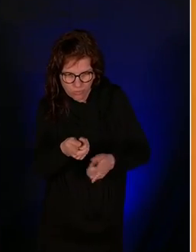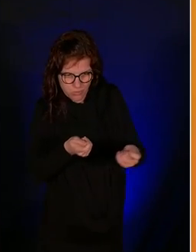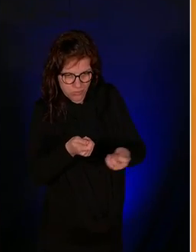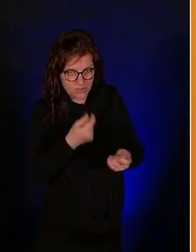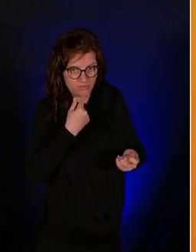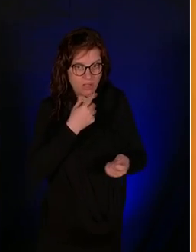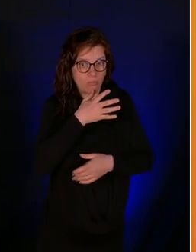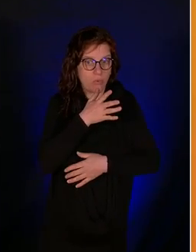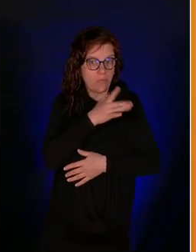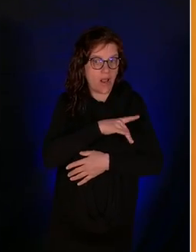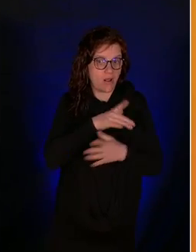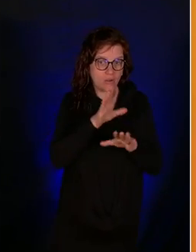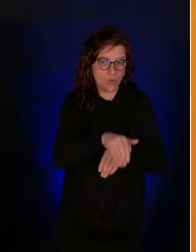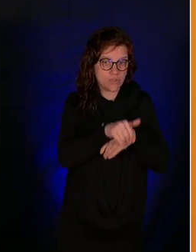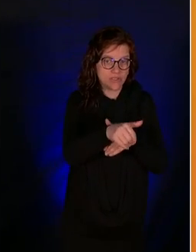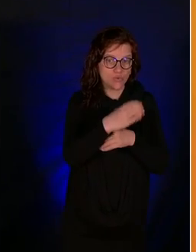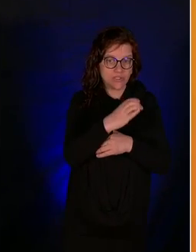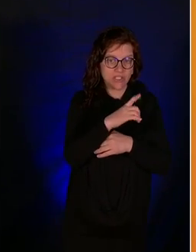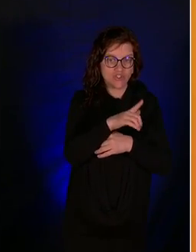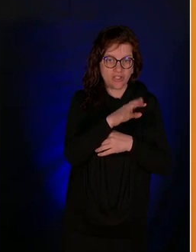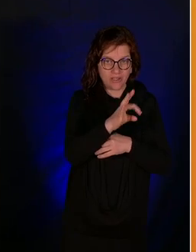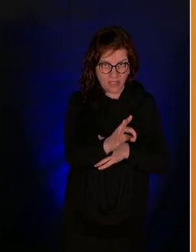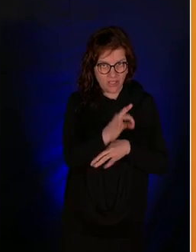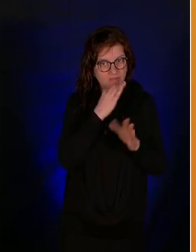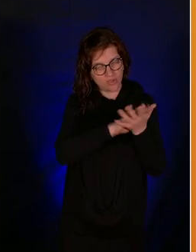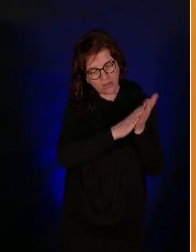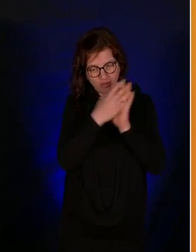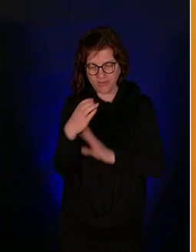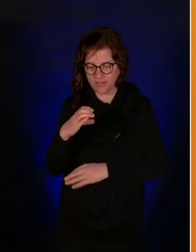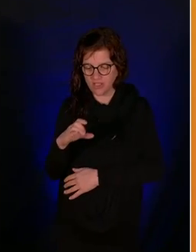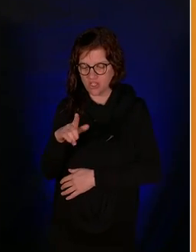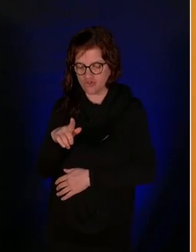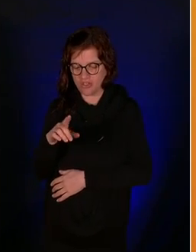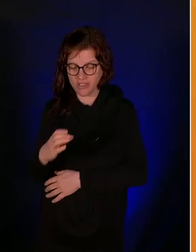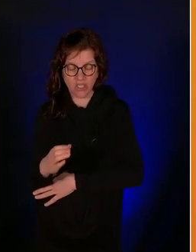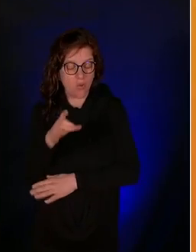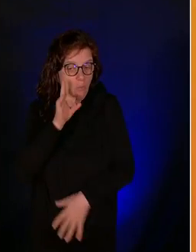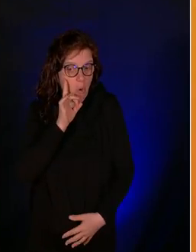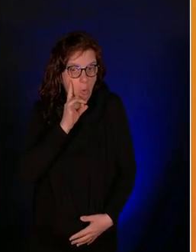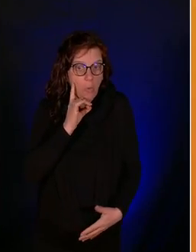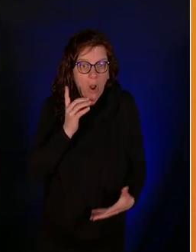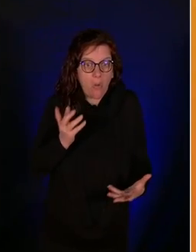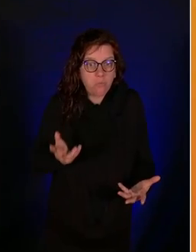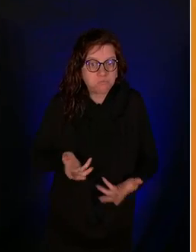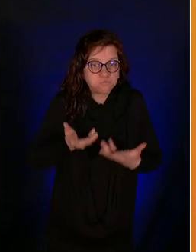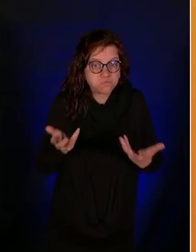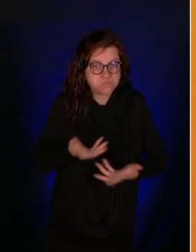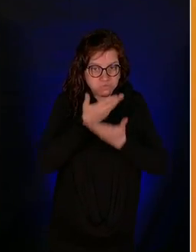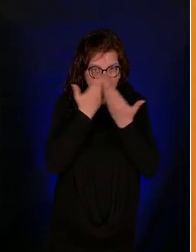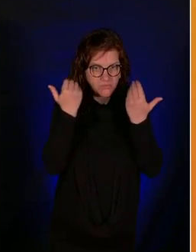pouviez pas rester à la CGT, vous basculiez à la CGC. Alors pourquoi ? Ça, je n'ai pas les raisons,